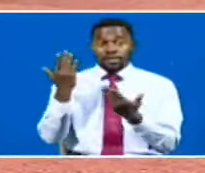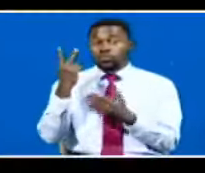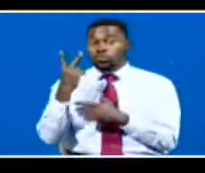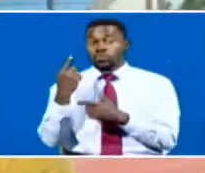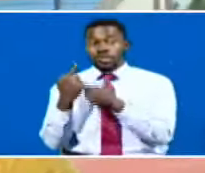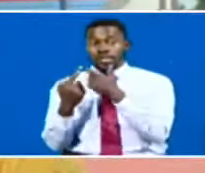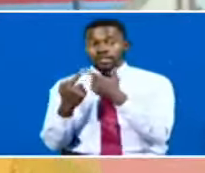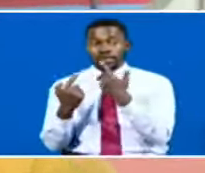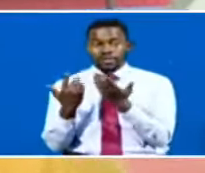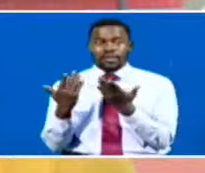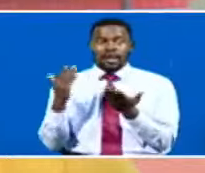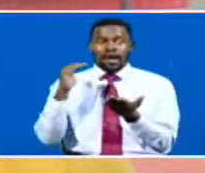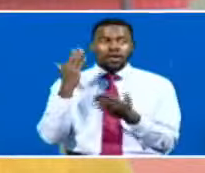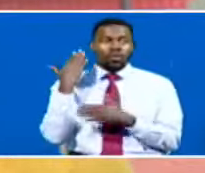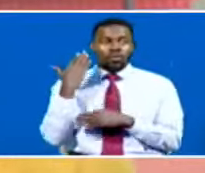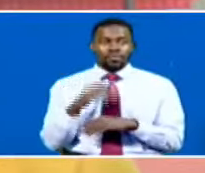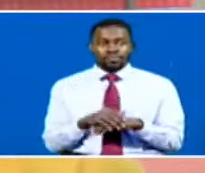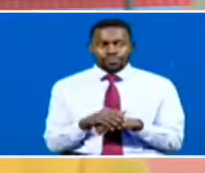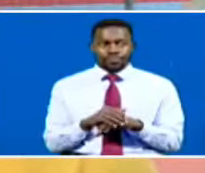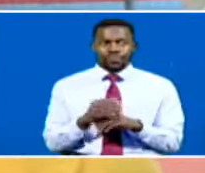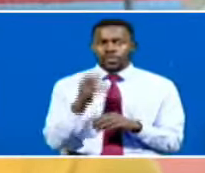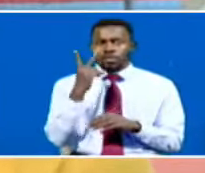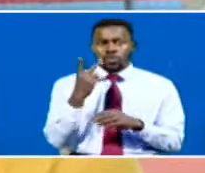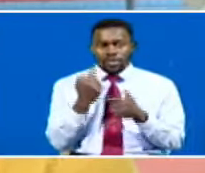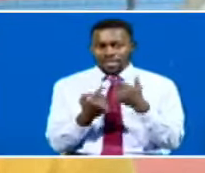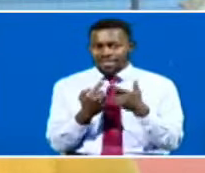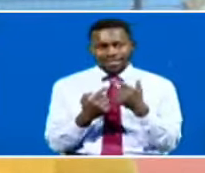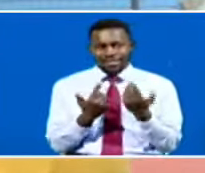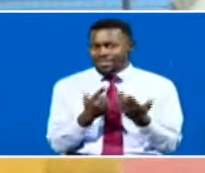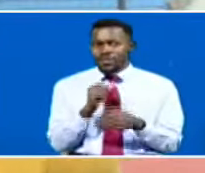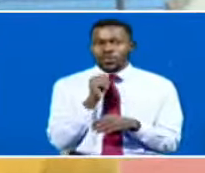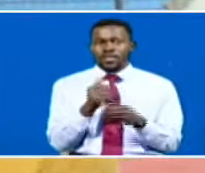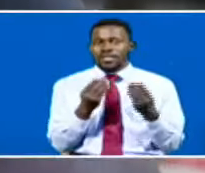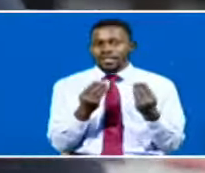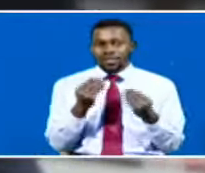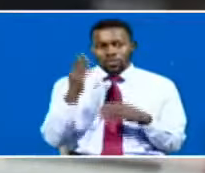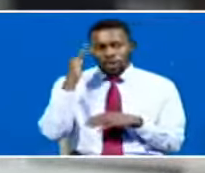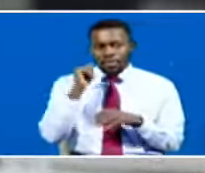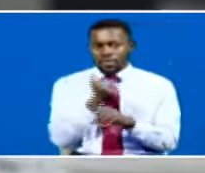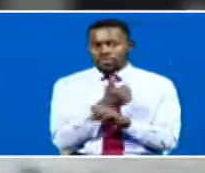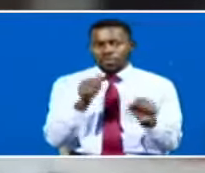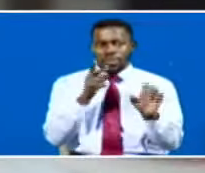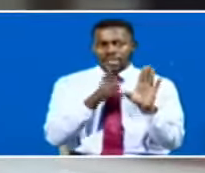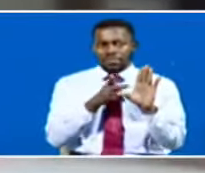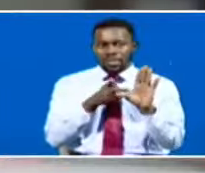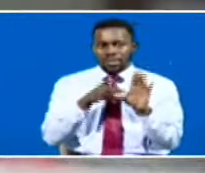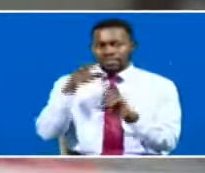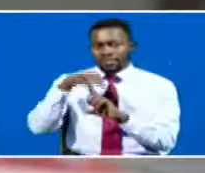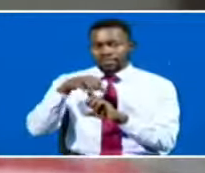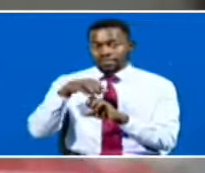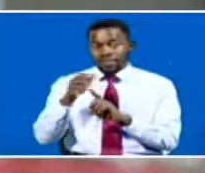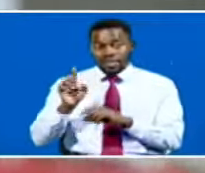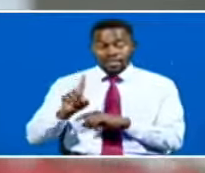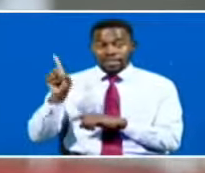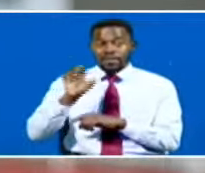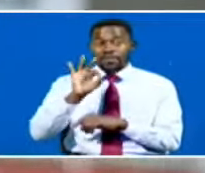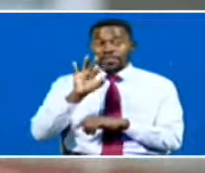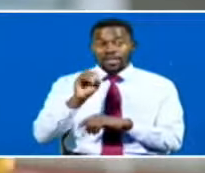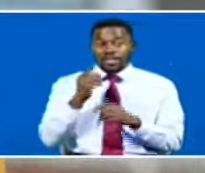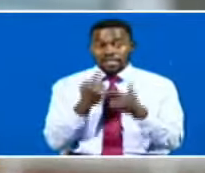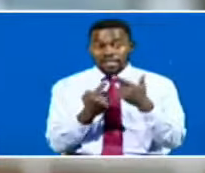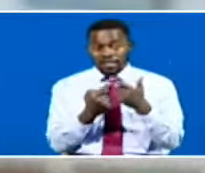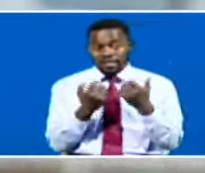iliyopita. When you are suspended out for 2 years, of course it's quite difficult because there's no competition. Bingwa huyo mwenye umri wa miaka 30